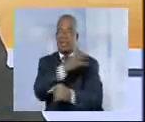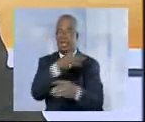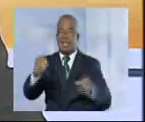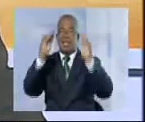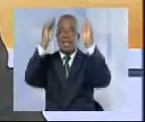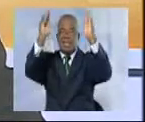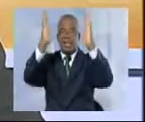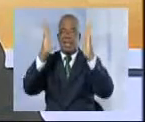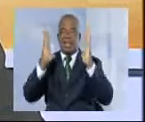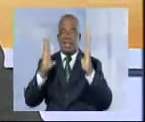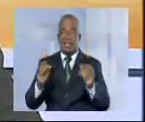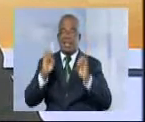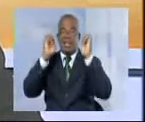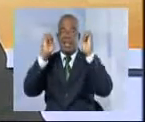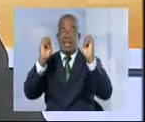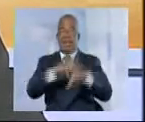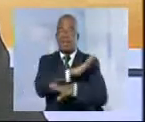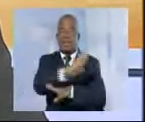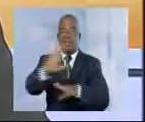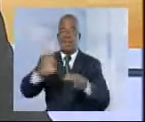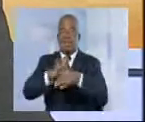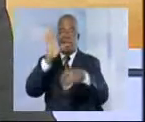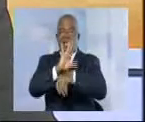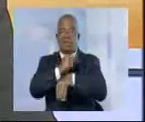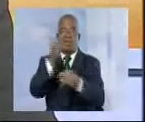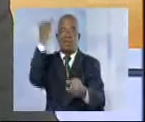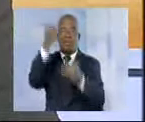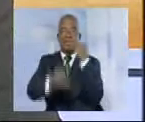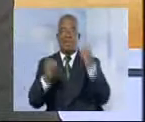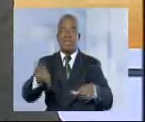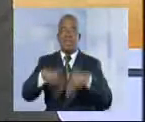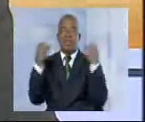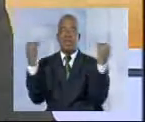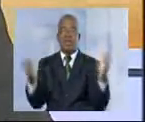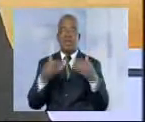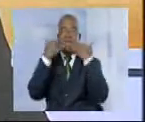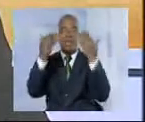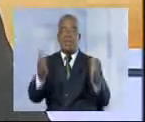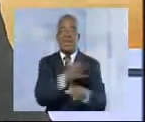poste pour éduquer les enfants de Côte d'Ivoire. Fin de ce JT. Merci de l'avoir suivi.